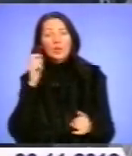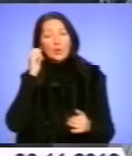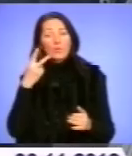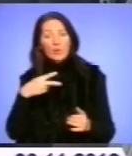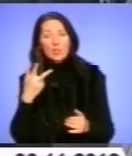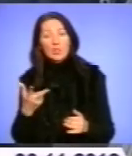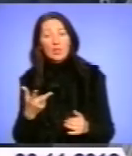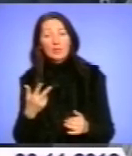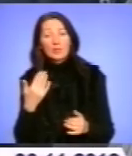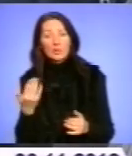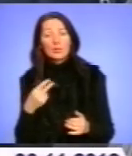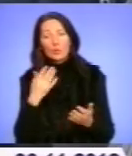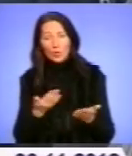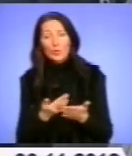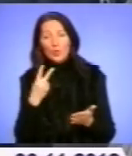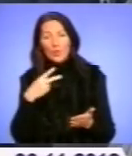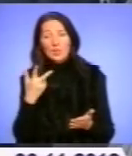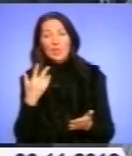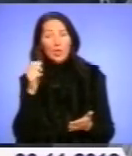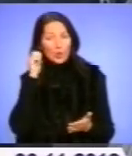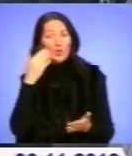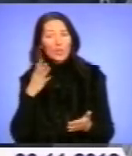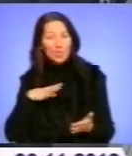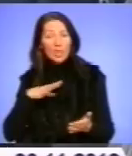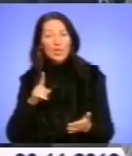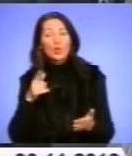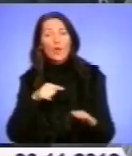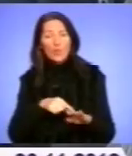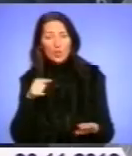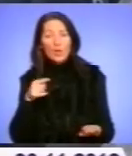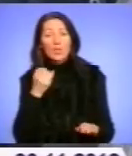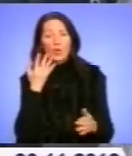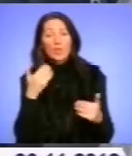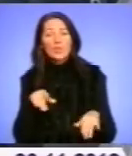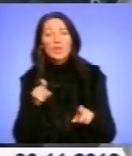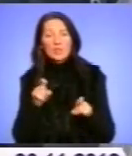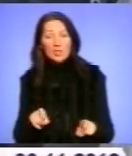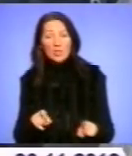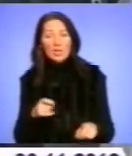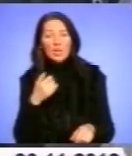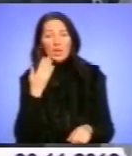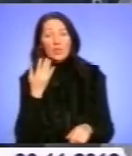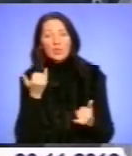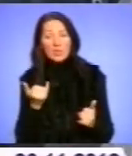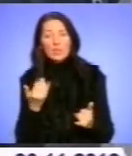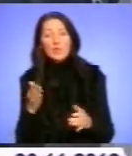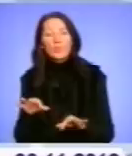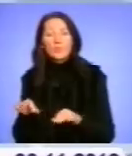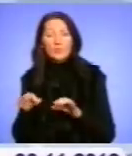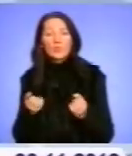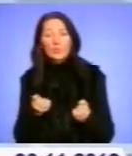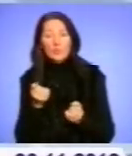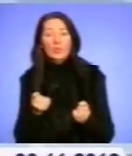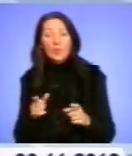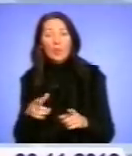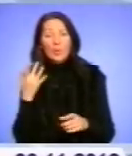Тобто 23 роки ви чекали на цей автомобіль. Що відчуваєте зараз, коли вже сіли, коли ваше пересування полегшиться? Радість. З